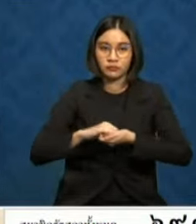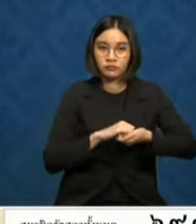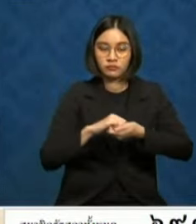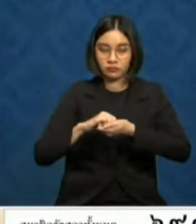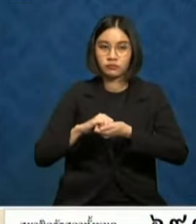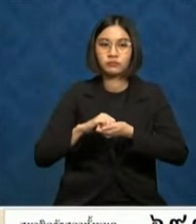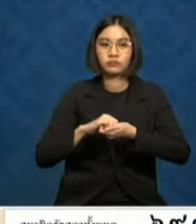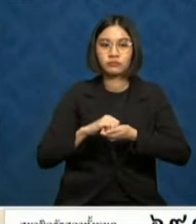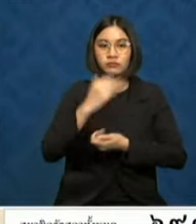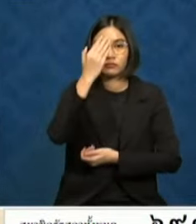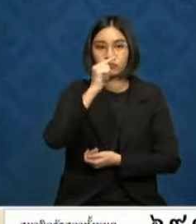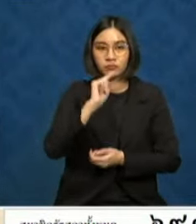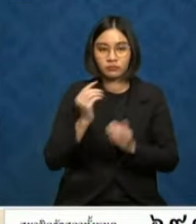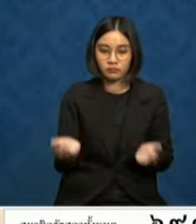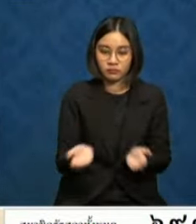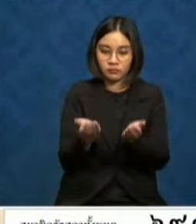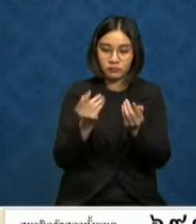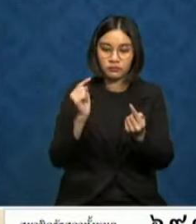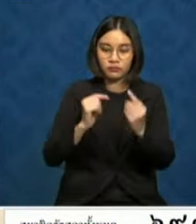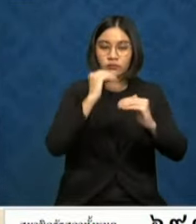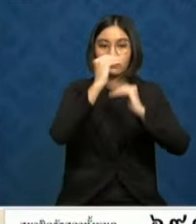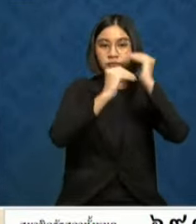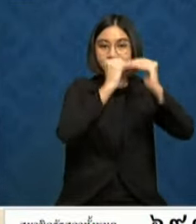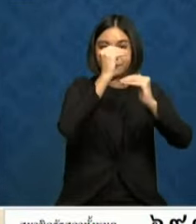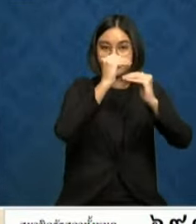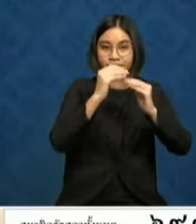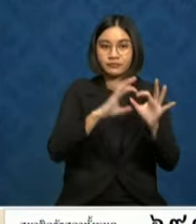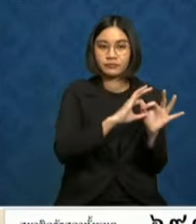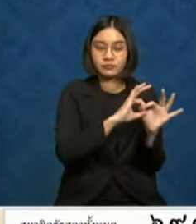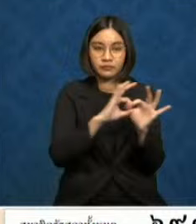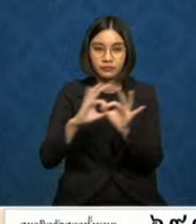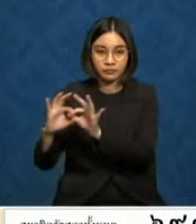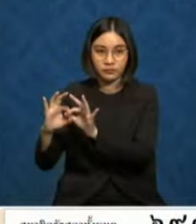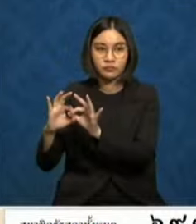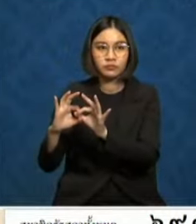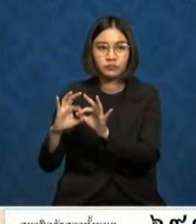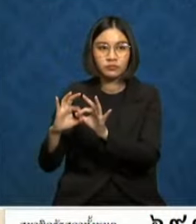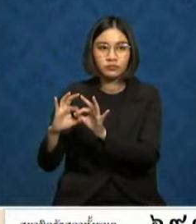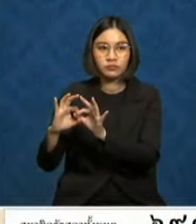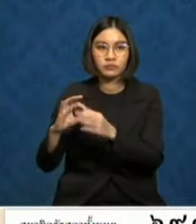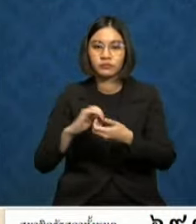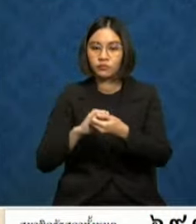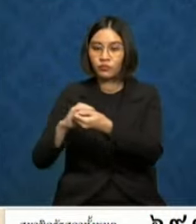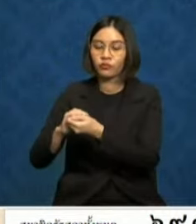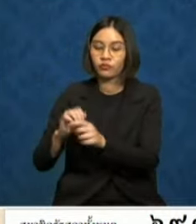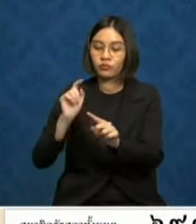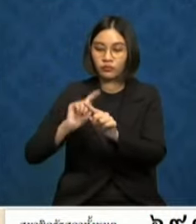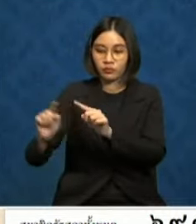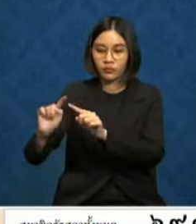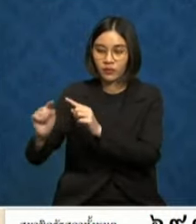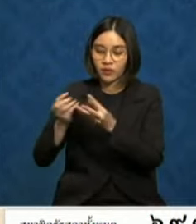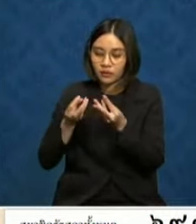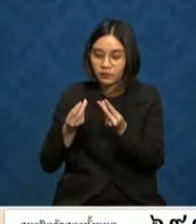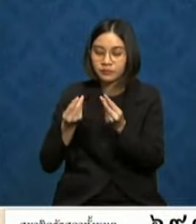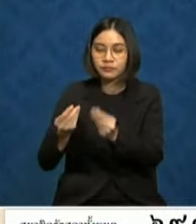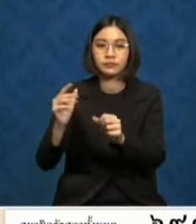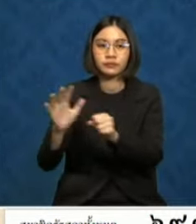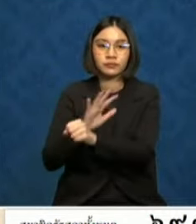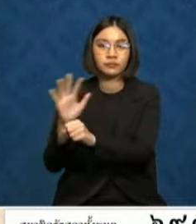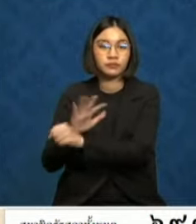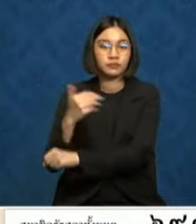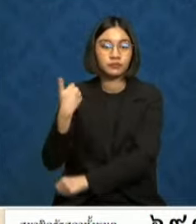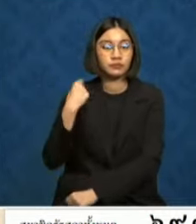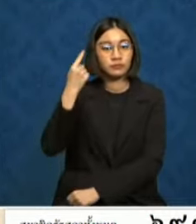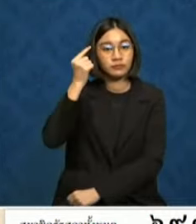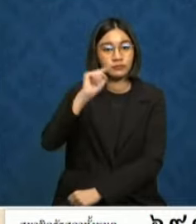มือด้วยเพื่อส่งเสริมการพัฒนาและความเชื่อมโยงและความสัมพันธ์ในมิติต่างๆอย่างรอบด้านนะคะและเราม